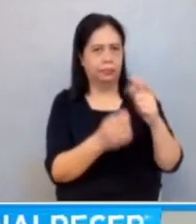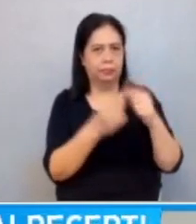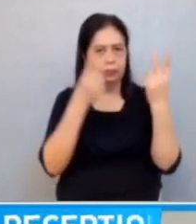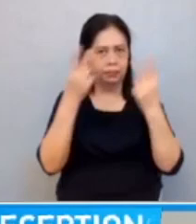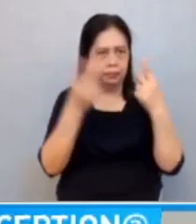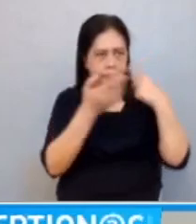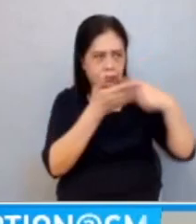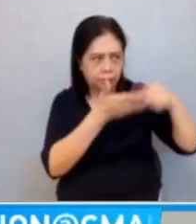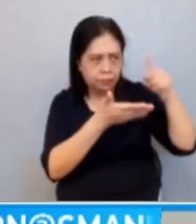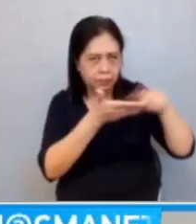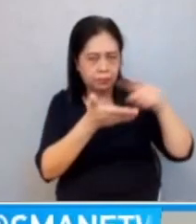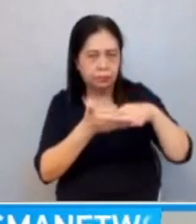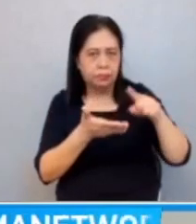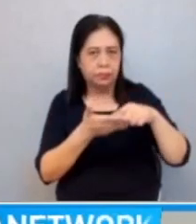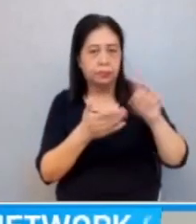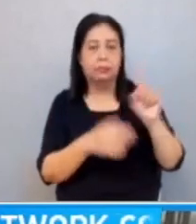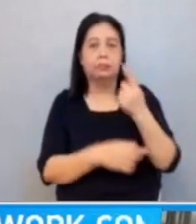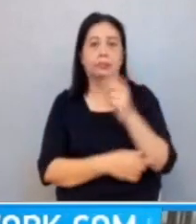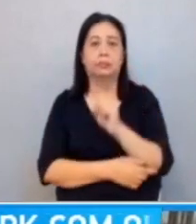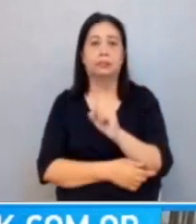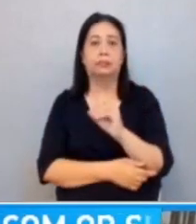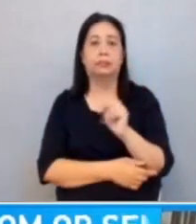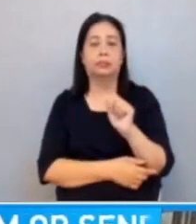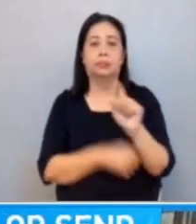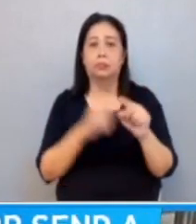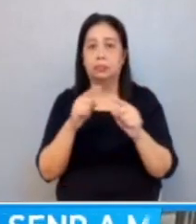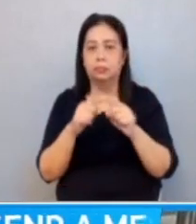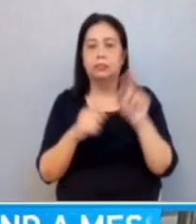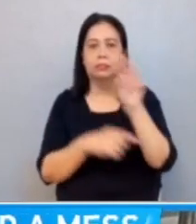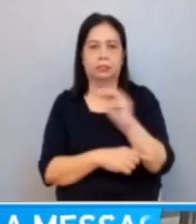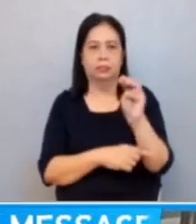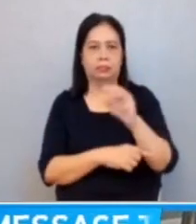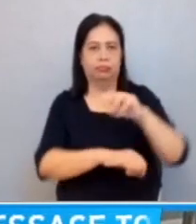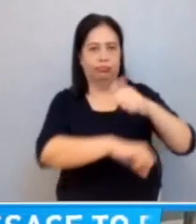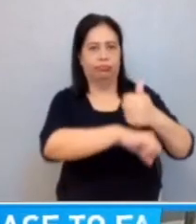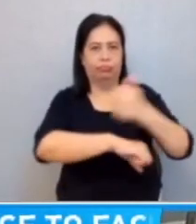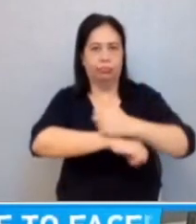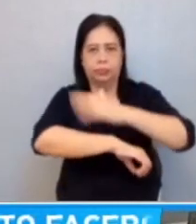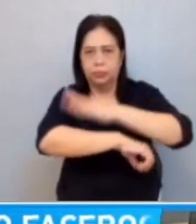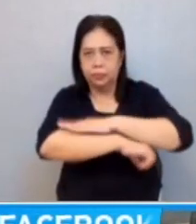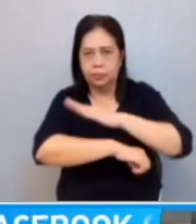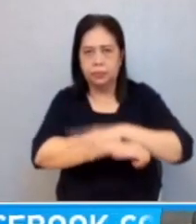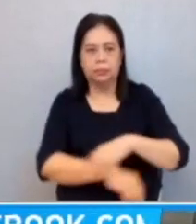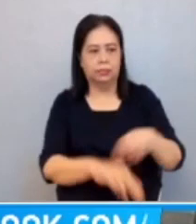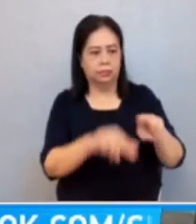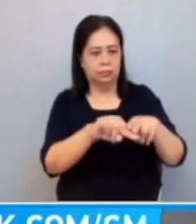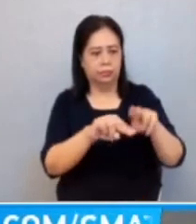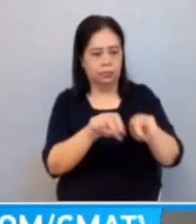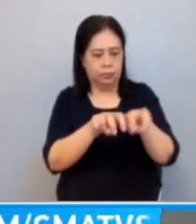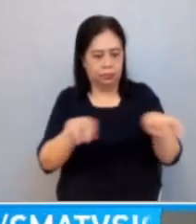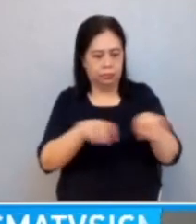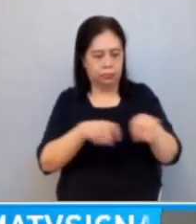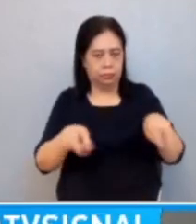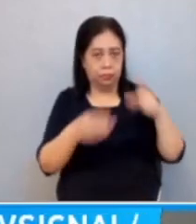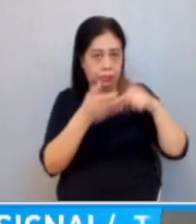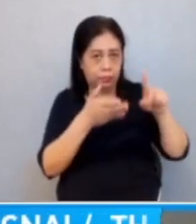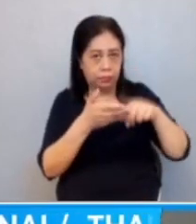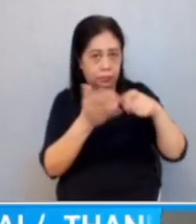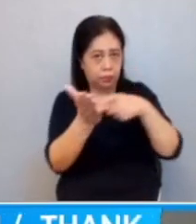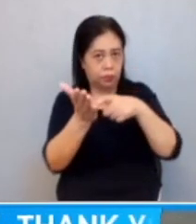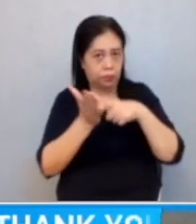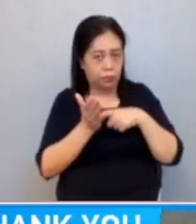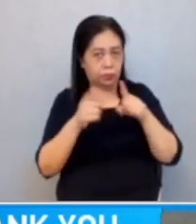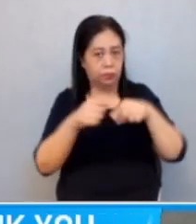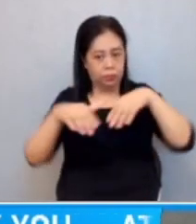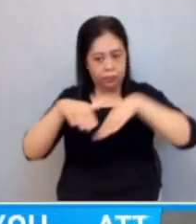zona ni Pangulong Bongbong Marcos sa Lunes. Nakapwesto na ang mga mesa at upuan kung saan susuriin ang PSG ang mga requirement sa pagpasok